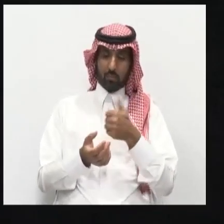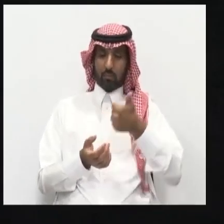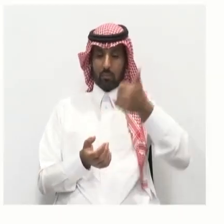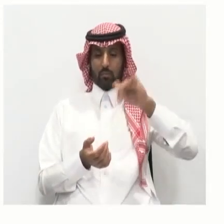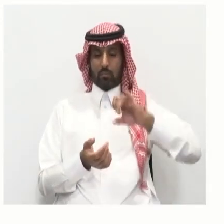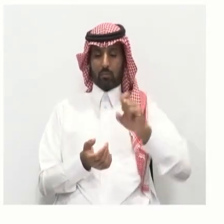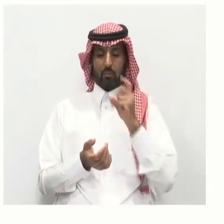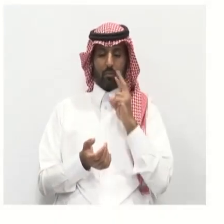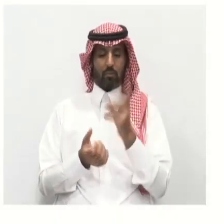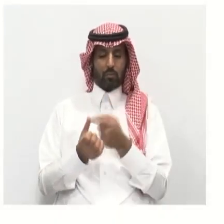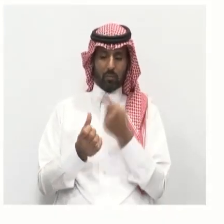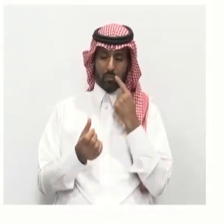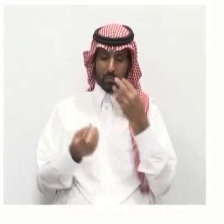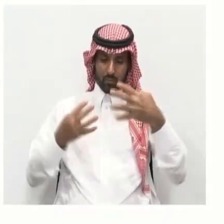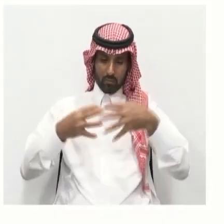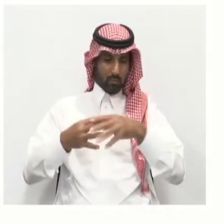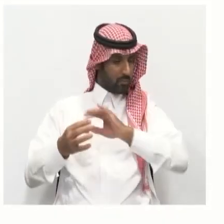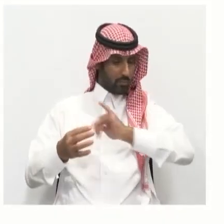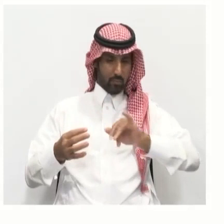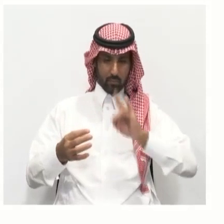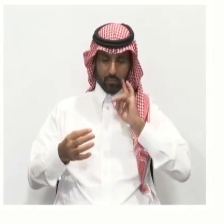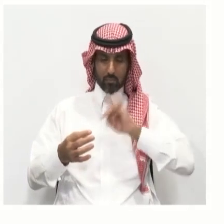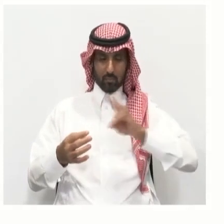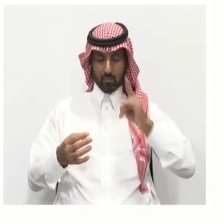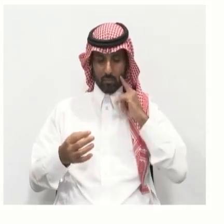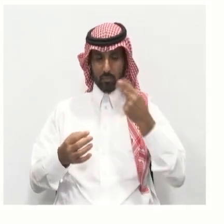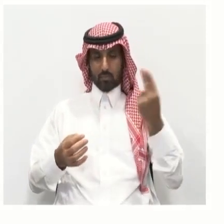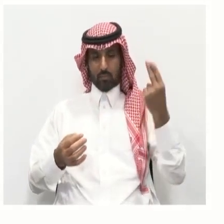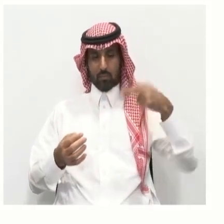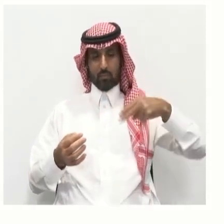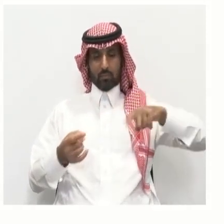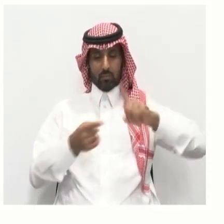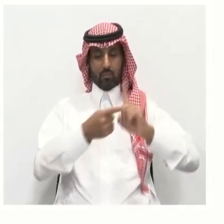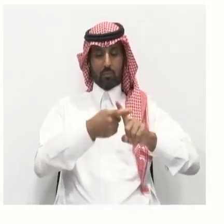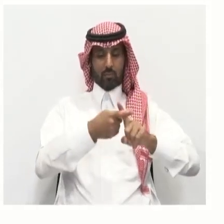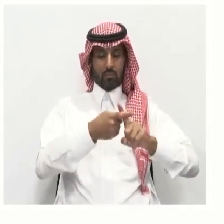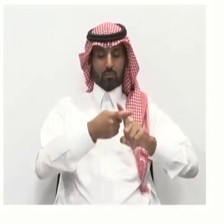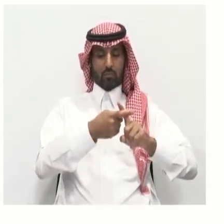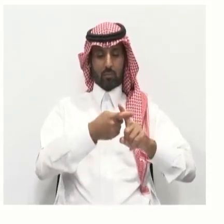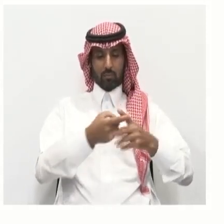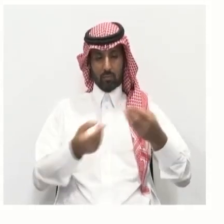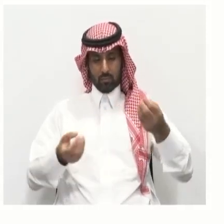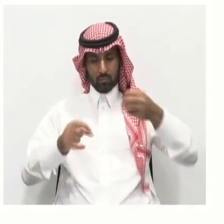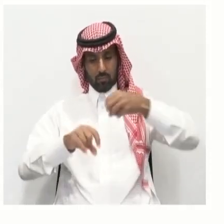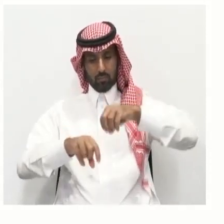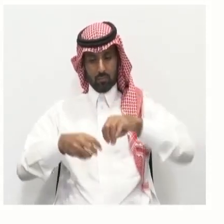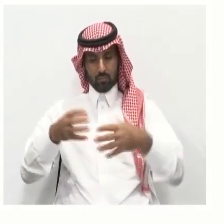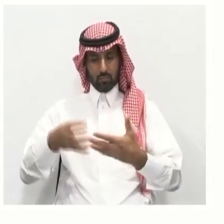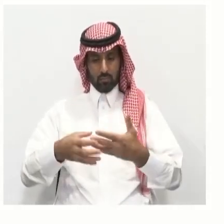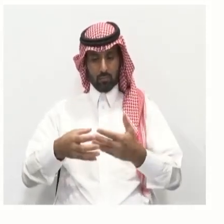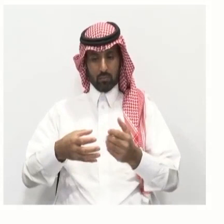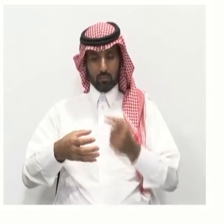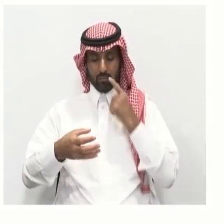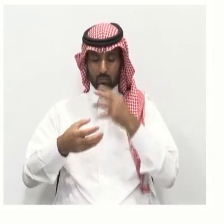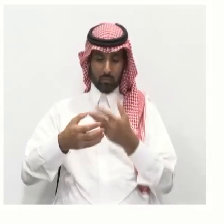عندي هنا لاحظ انه عندي هنا الاتش موجب في المتفاعل هل موجود عندي هنا اش